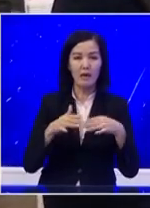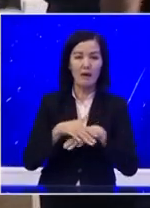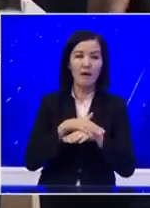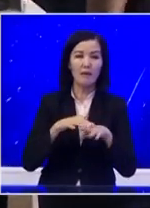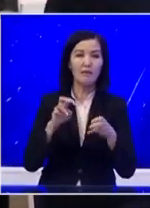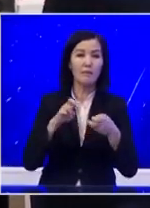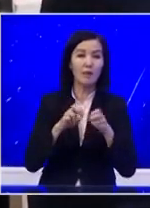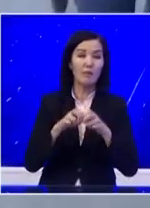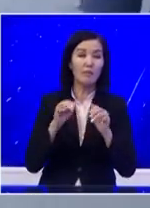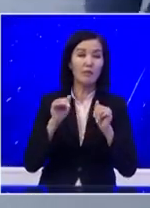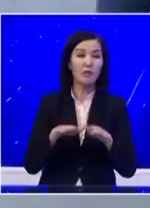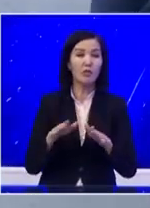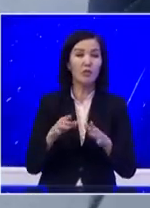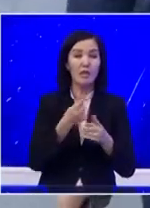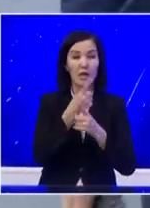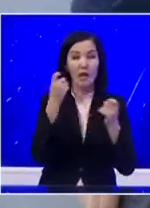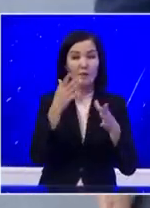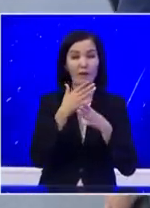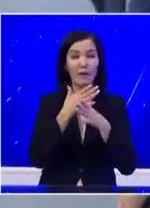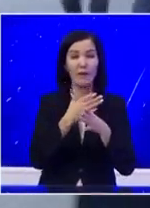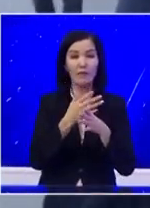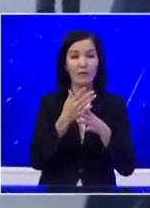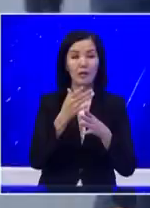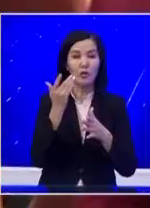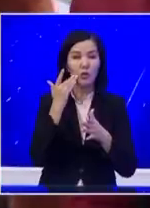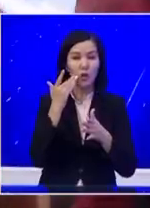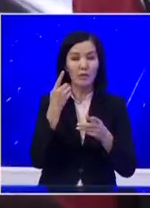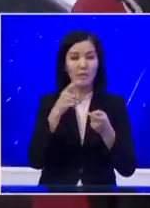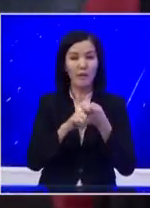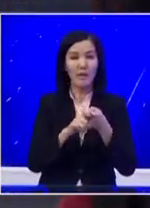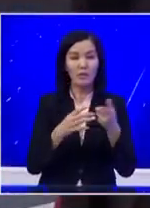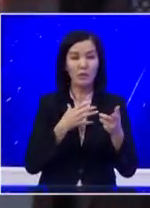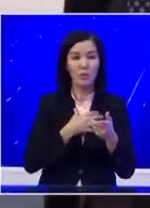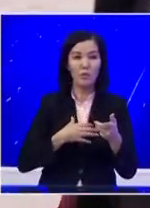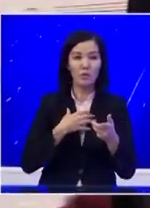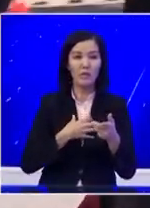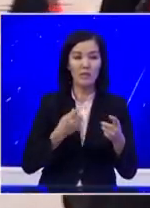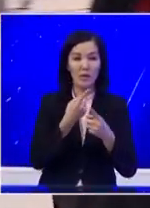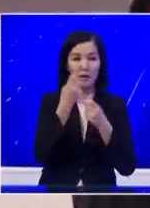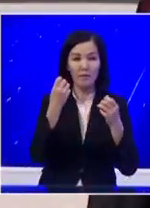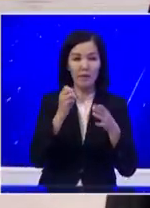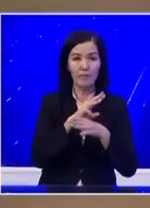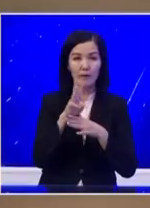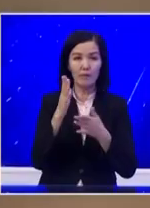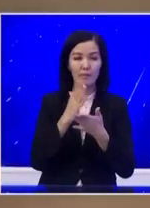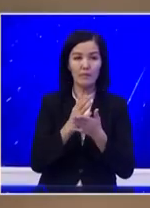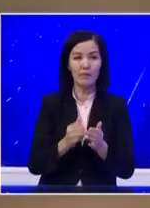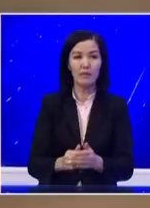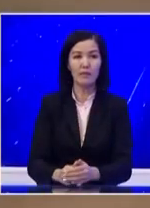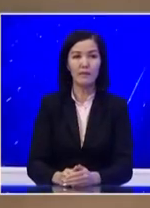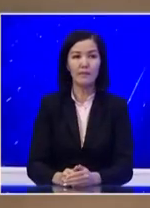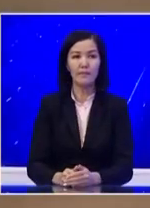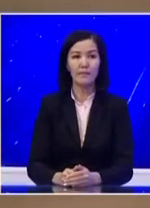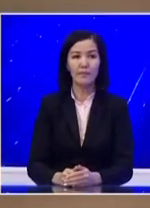тұрғындардың мәселесін шешеді. Ақпарат құралдарымен тұрақты байланысқа шығып, өзекті ақпаратпен қамтамасыз етеді. Журналистер